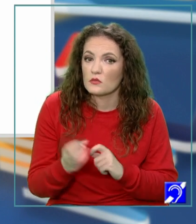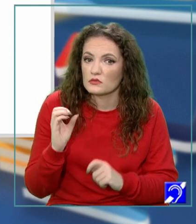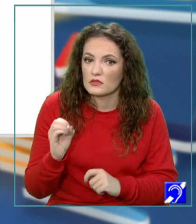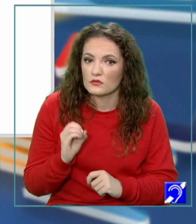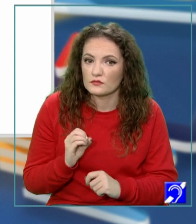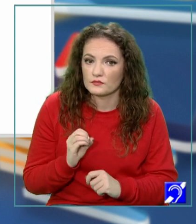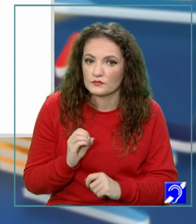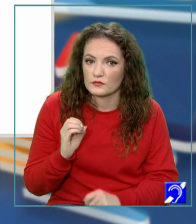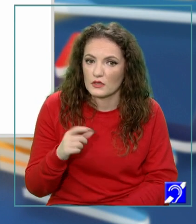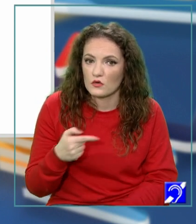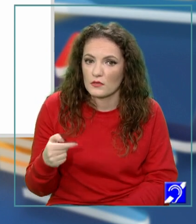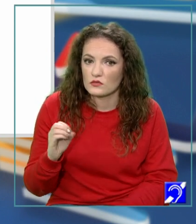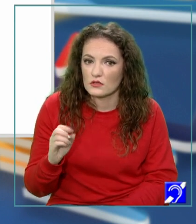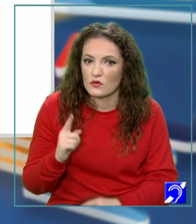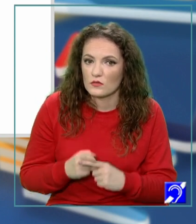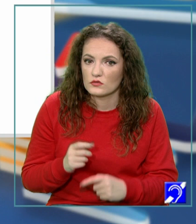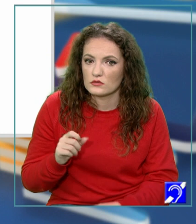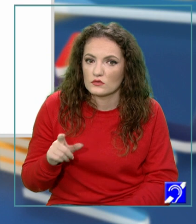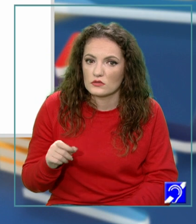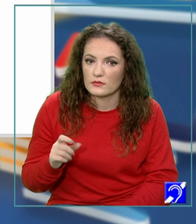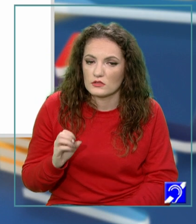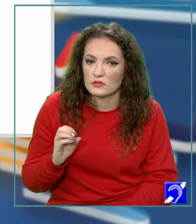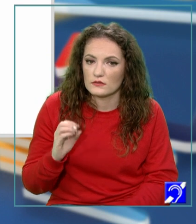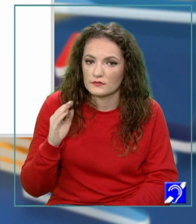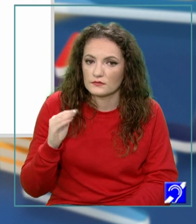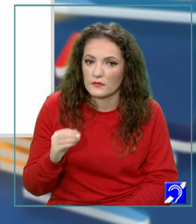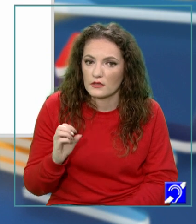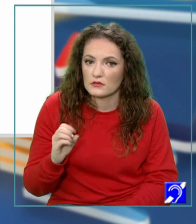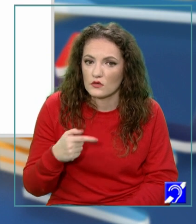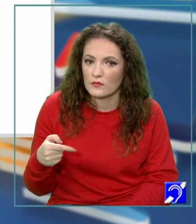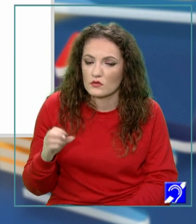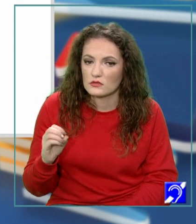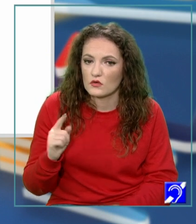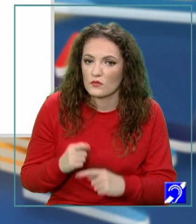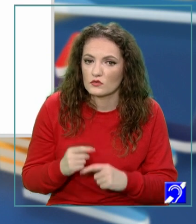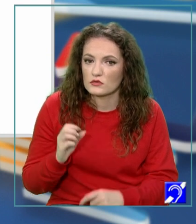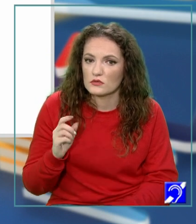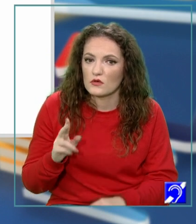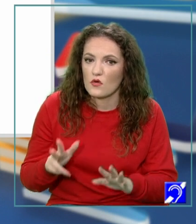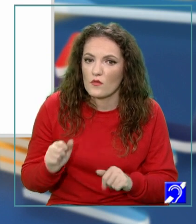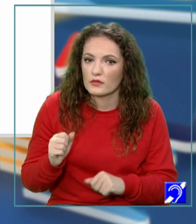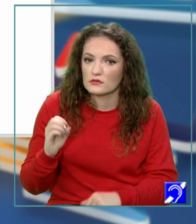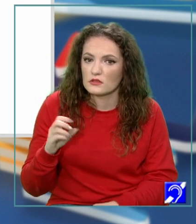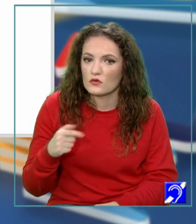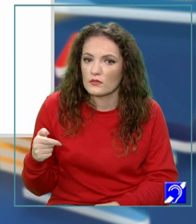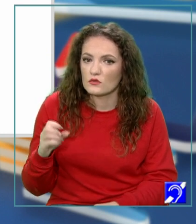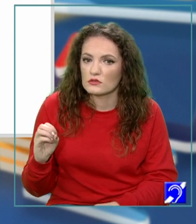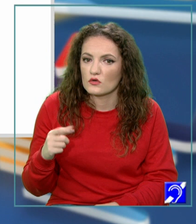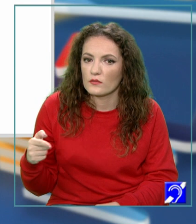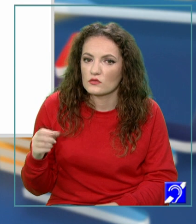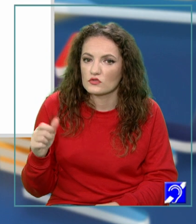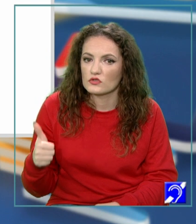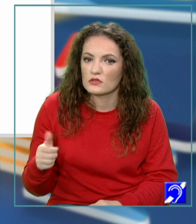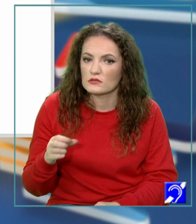12 supra 0 minus 0 plus 8 plus 0 minus 0 minus 6 supra 0 minus 0 plus 12.